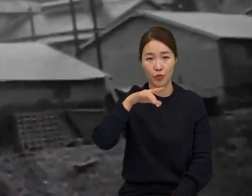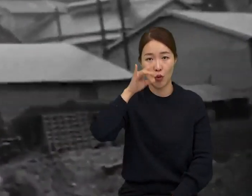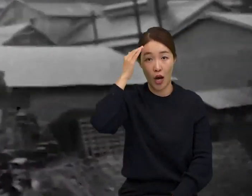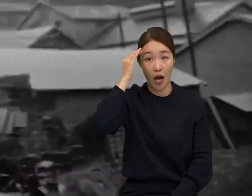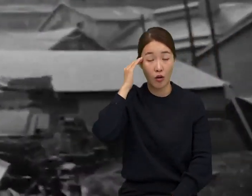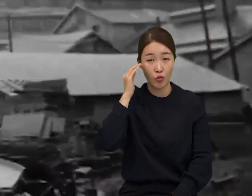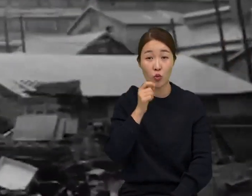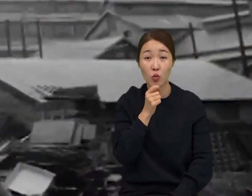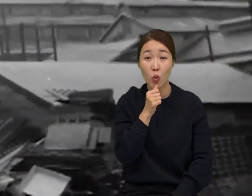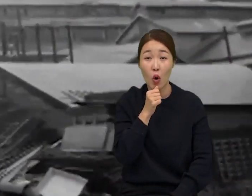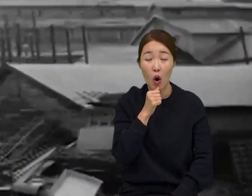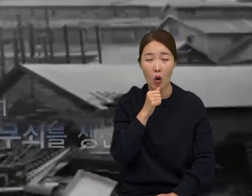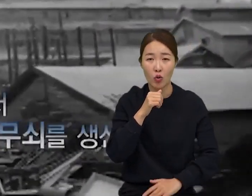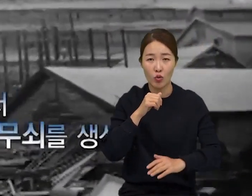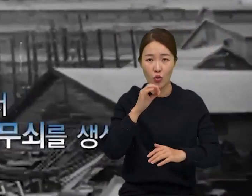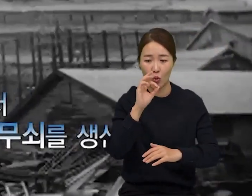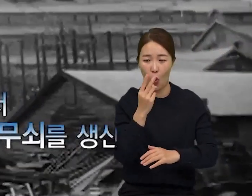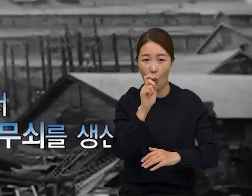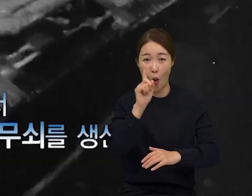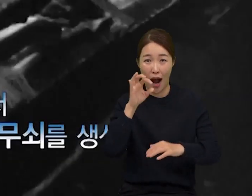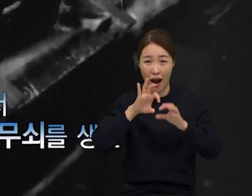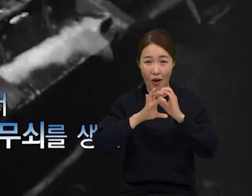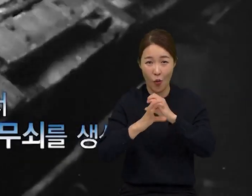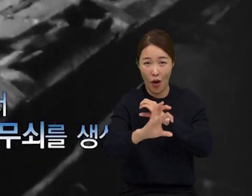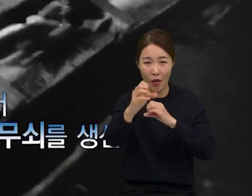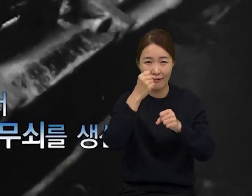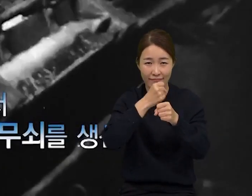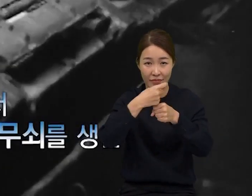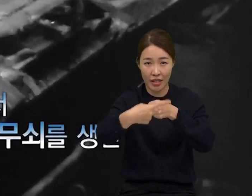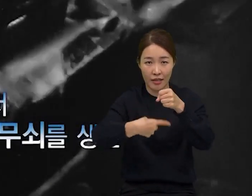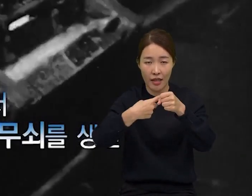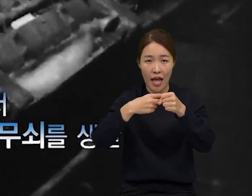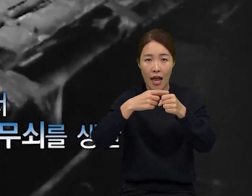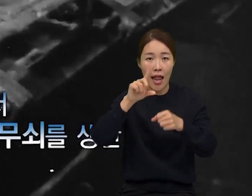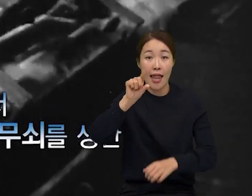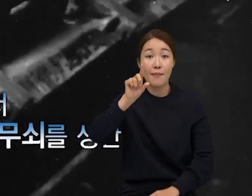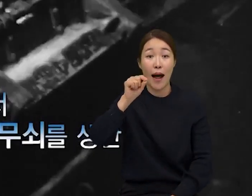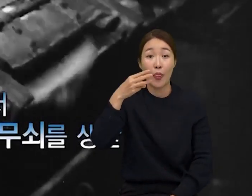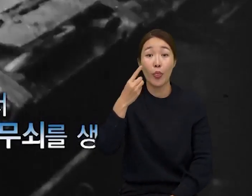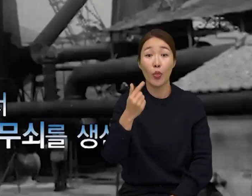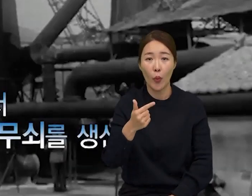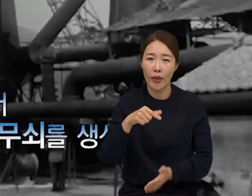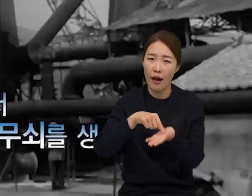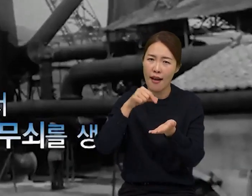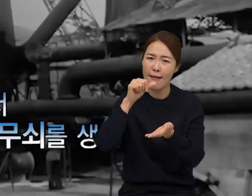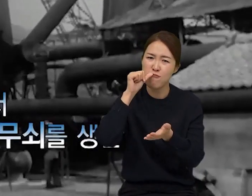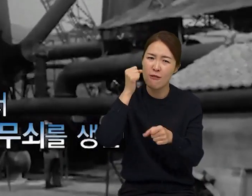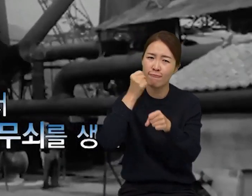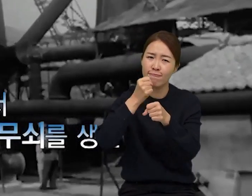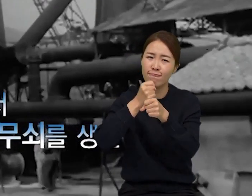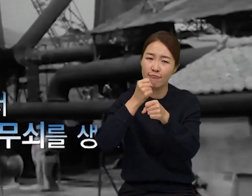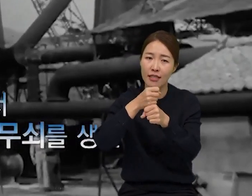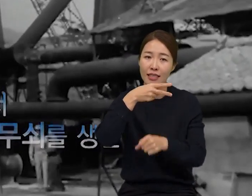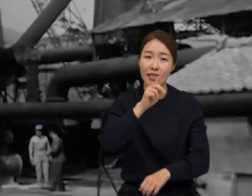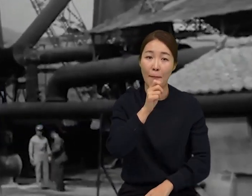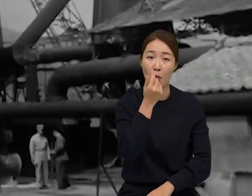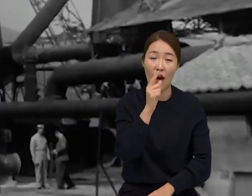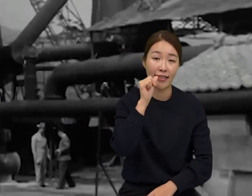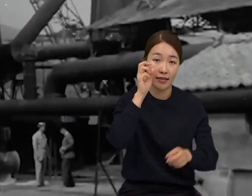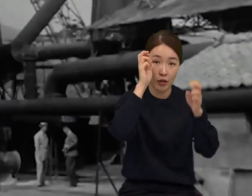1960년대 초 한국에는 소형 용광로에서 연간 1만 톤가량의 무쇠를 생산하는